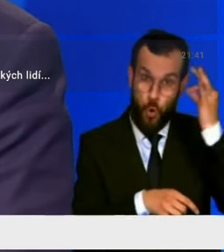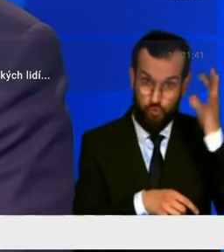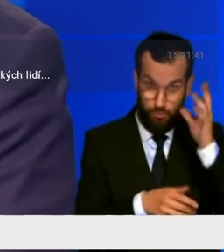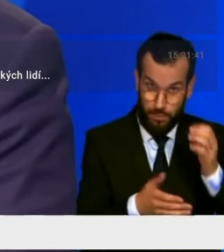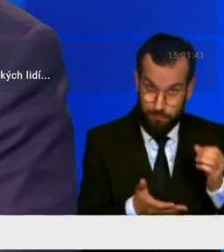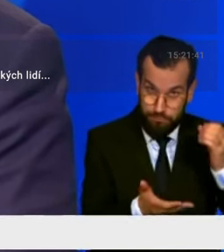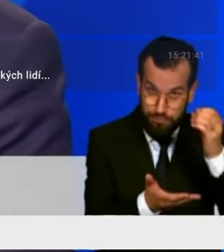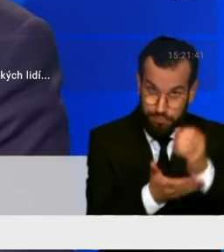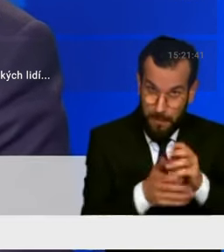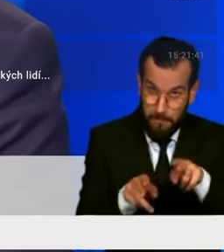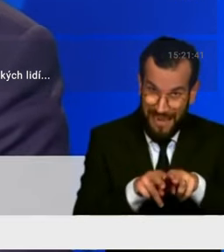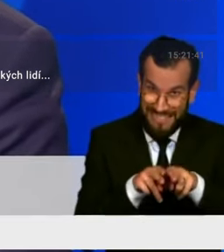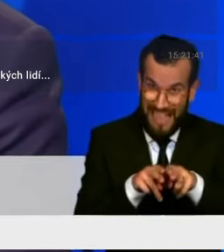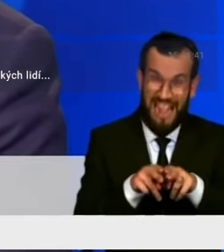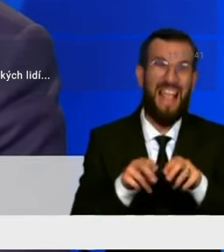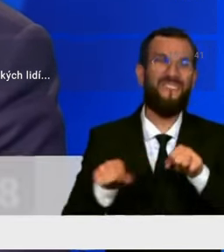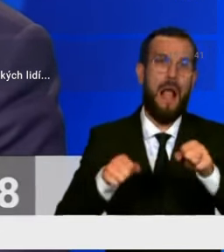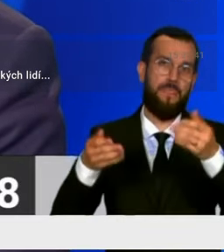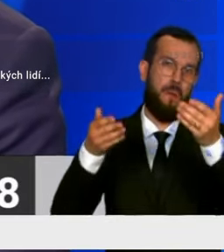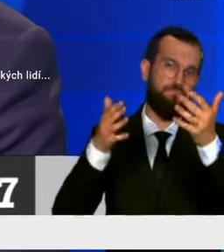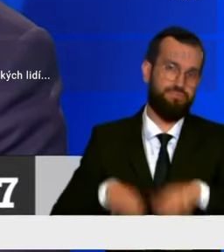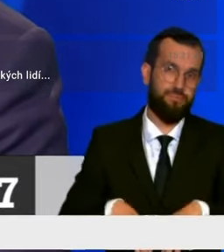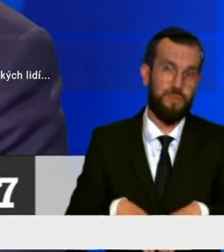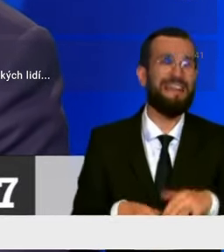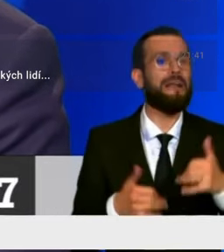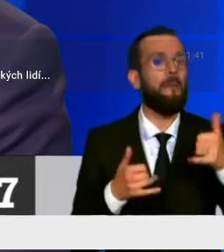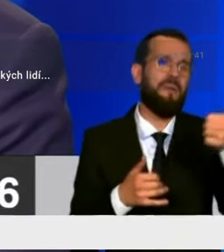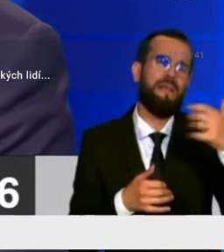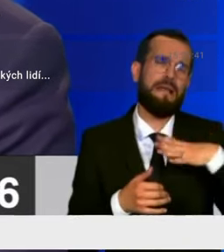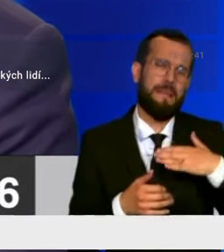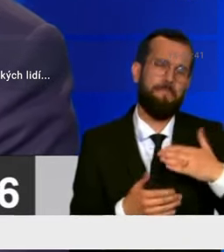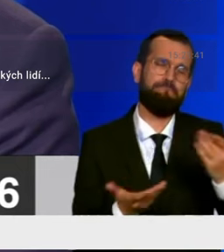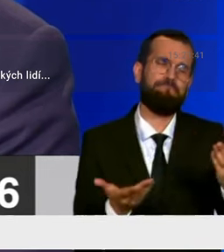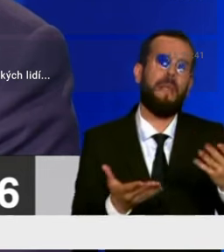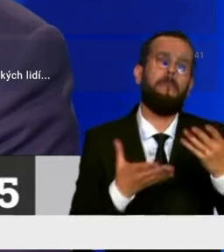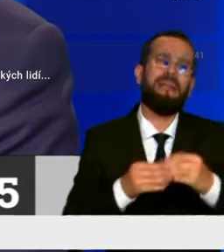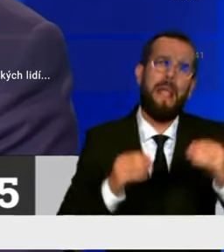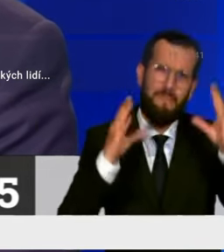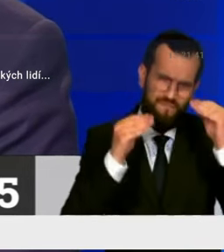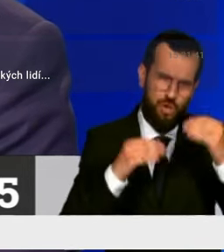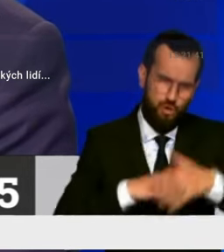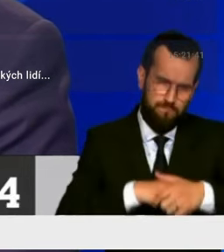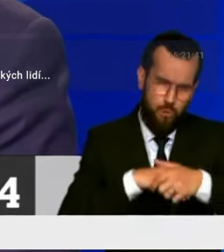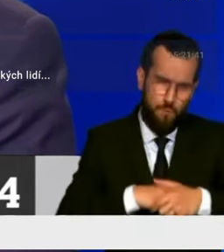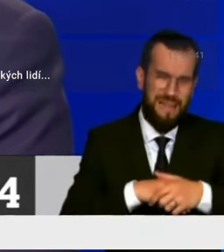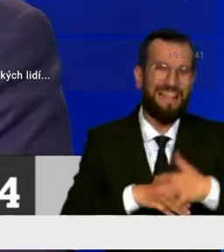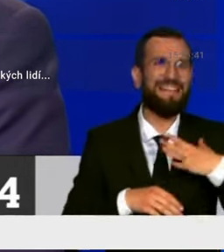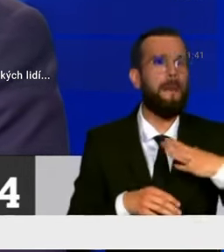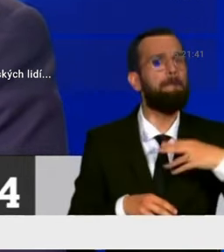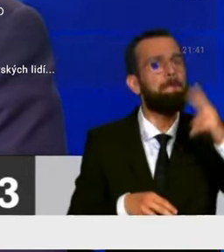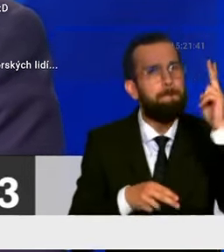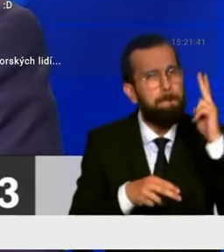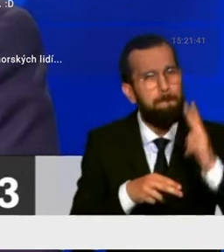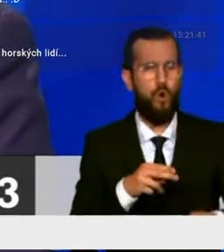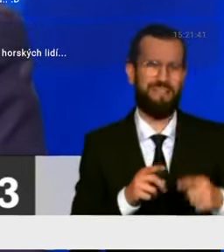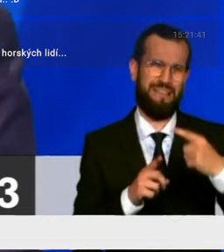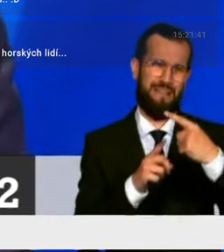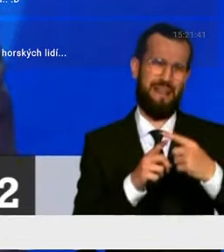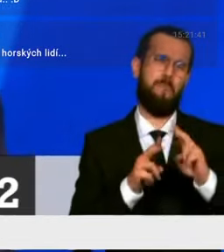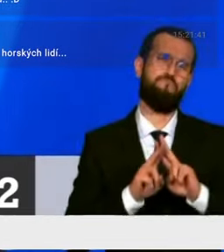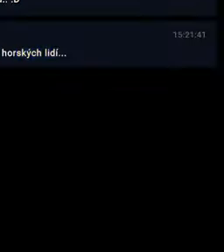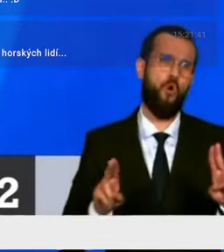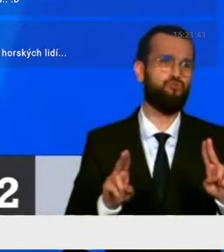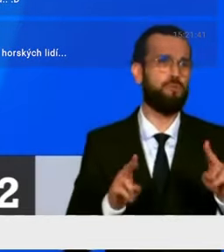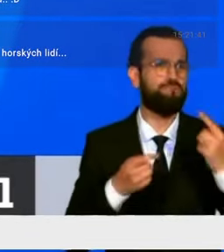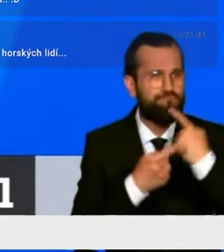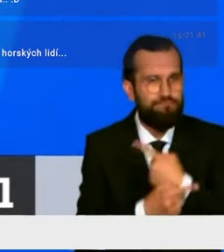dovolíte tak najprv každému chcem popriať príjemný večer a poďakovať že sa môžeme poslednýkrát prihovoriť občanom Slovenskej